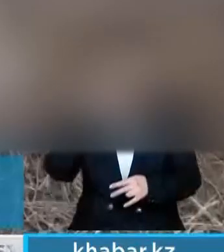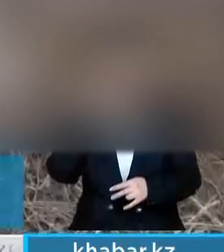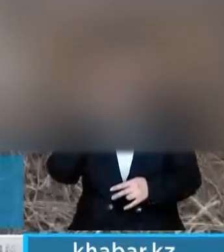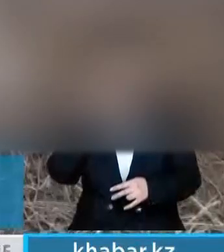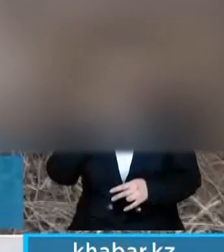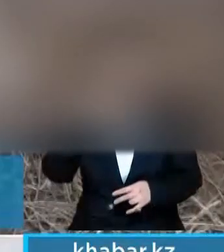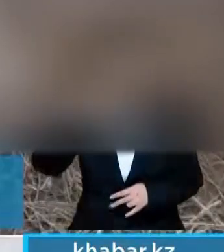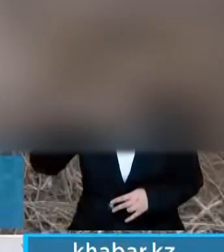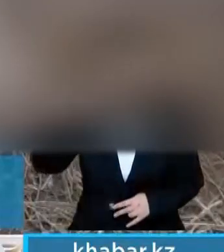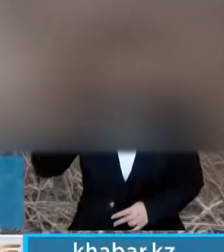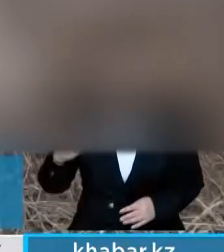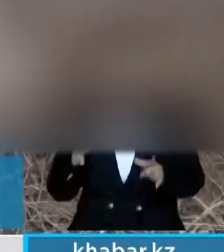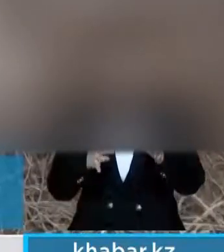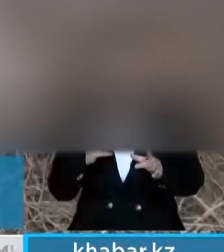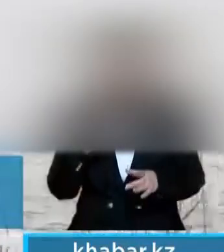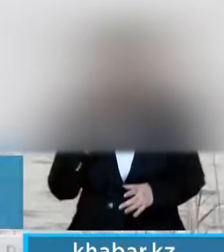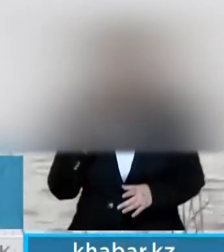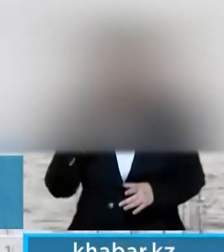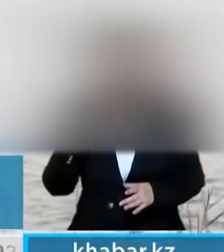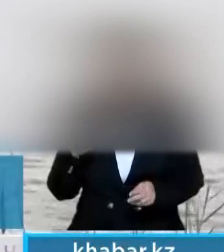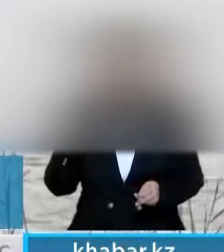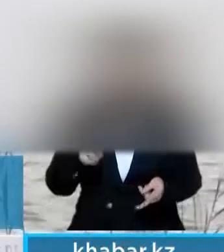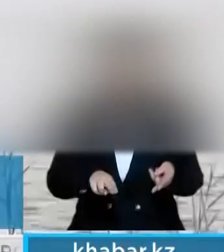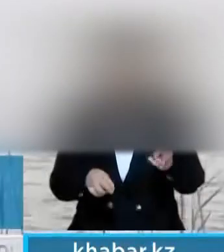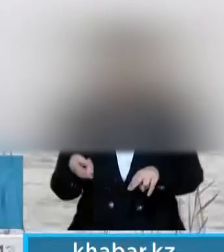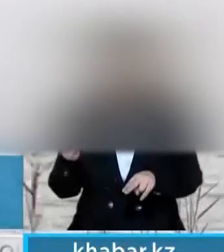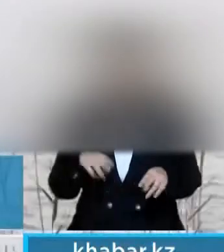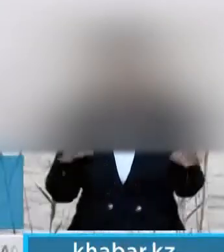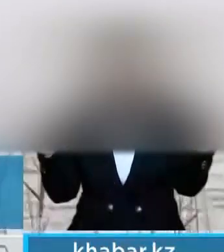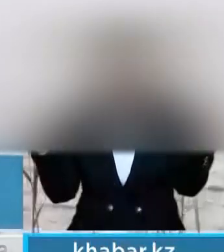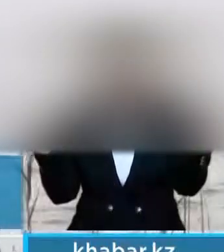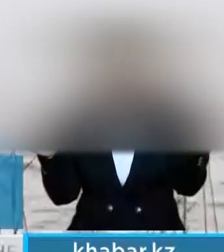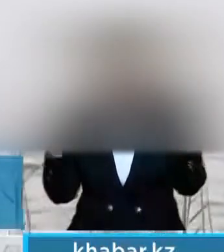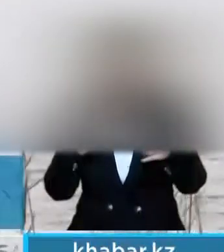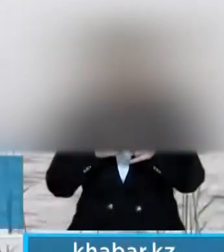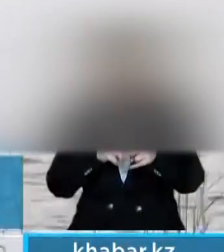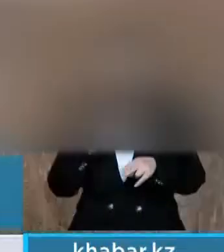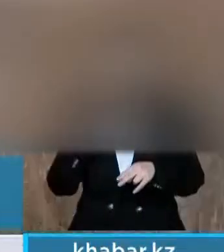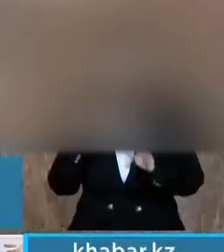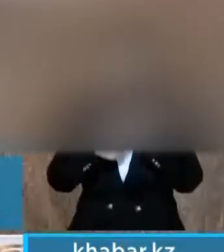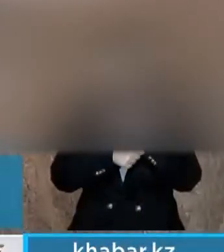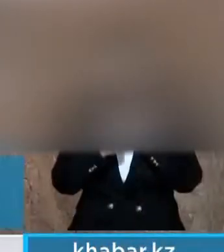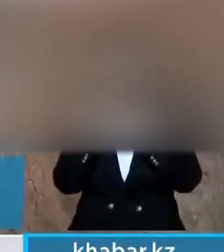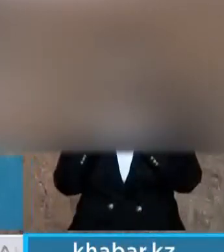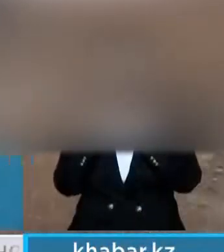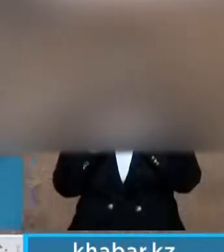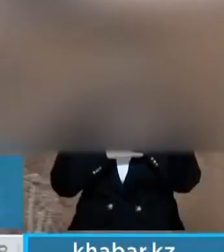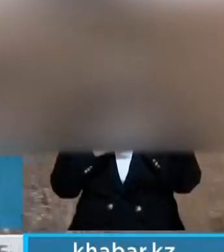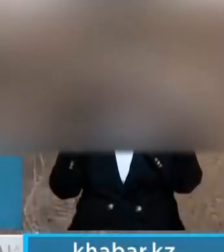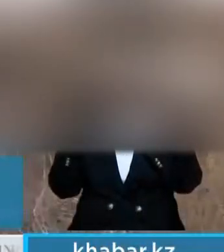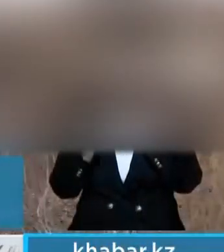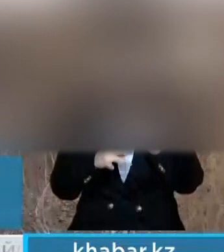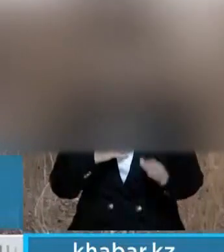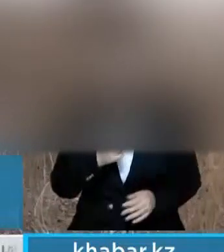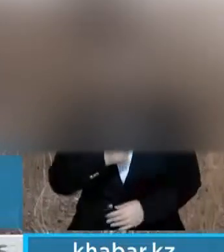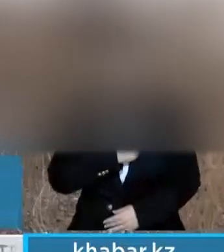озере караколь на берегу водоёма лежат сотни тушек погибших лебедей пока установлена гибель больше 630 лебедей Однако К